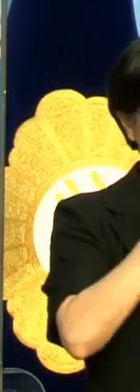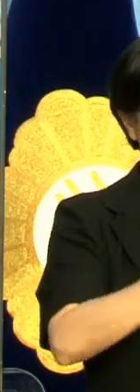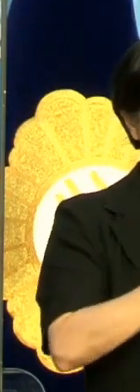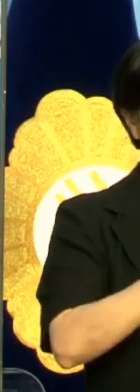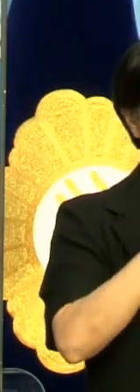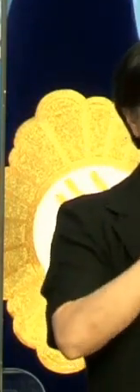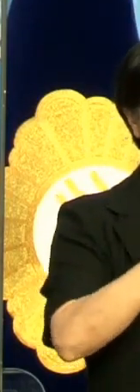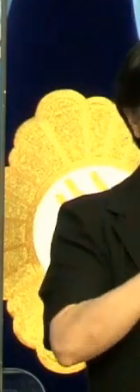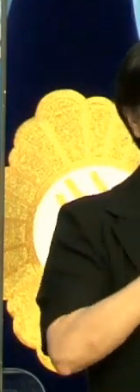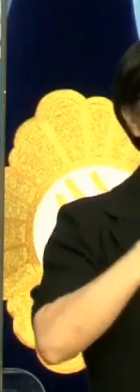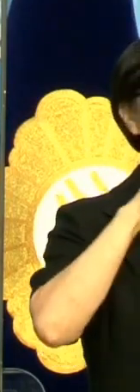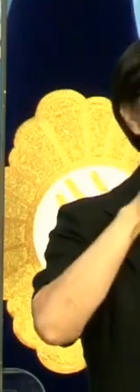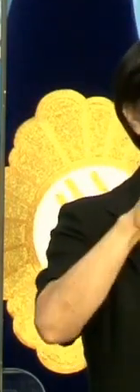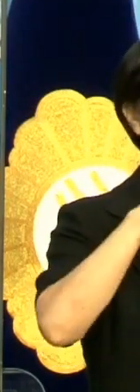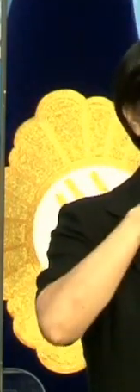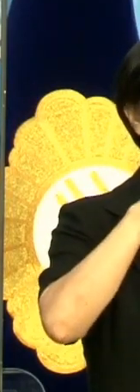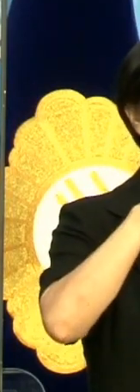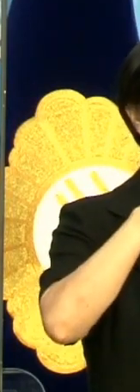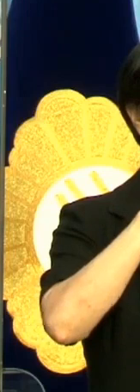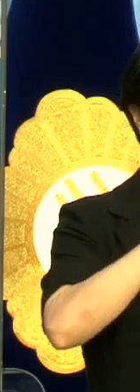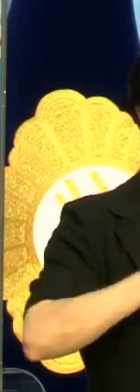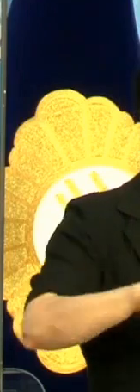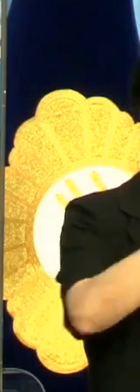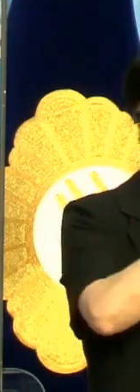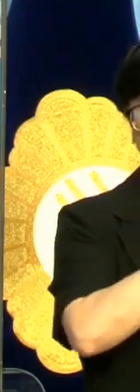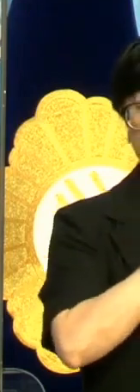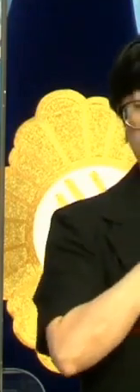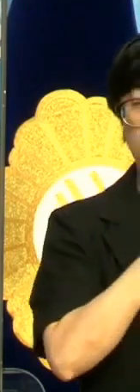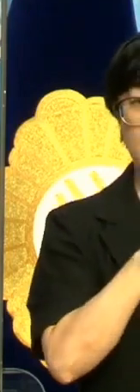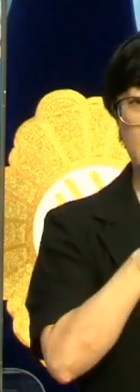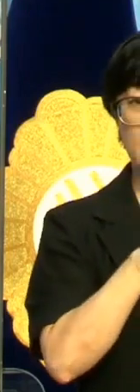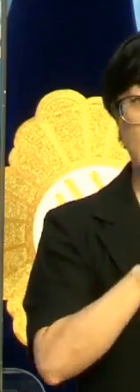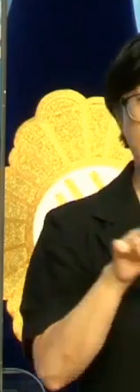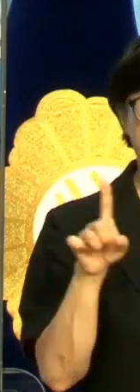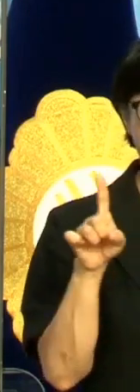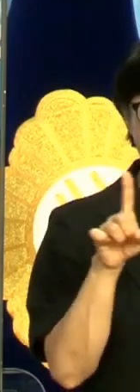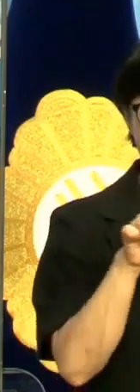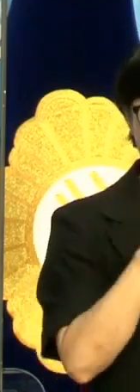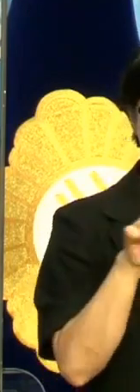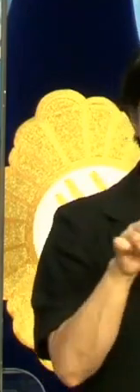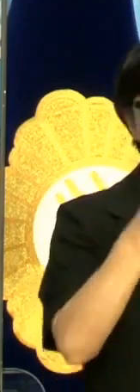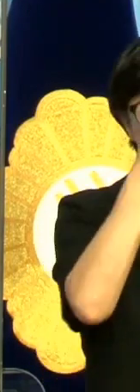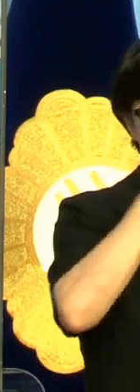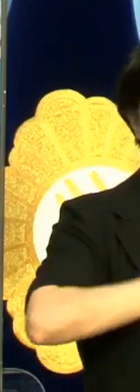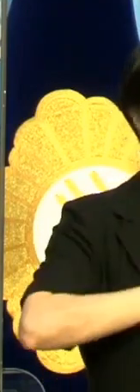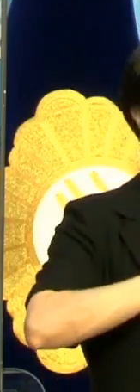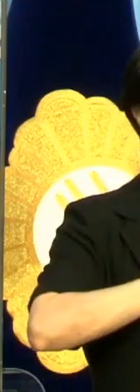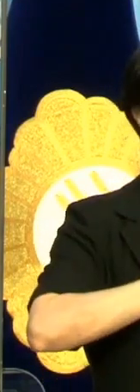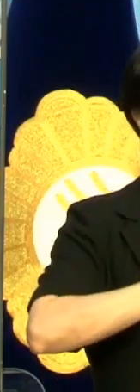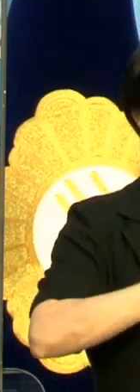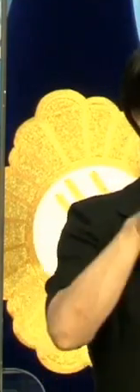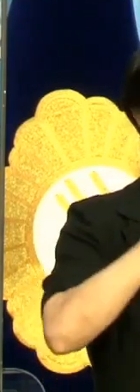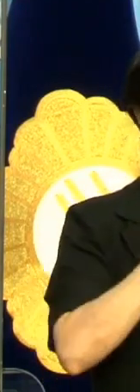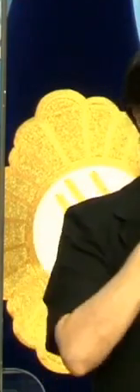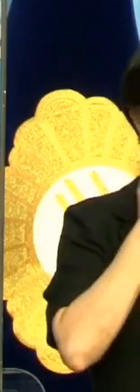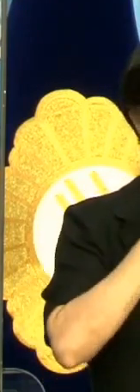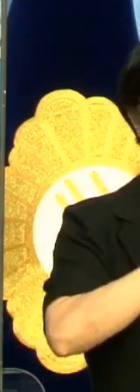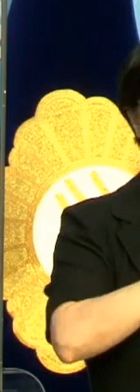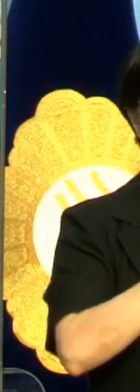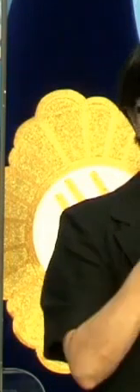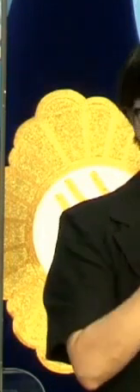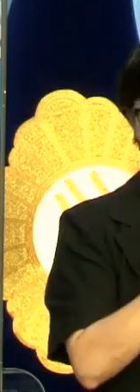주장하는 분들의 대해서 부분들에서 도 어떠한 이야기 길도 취한 바가 없음을 밝혀드립니다